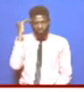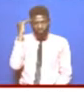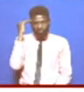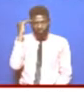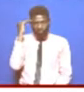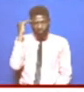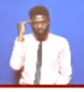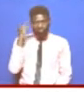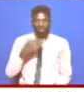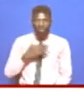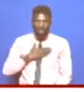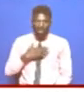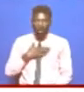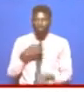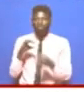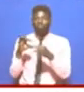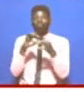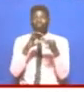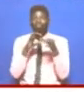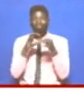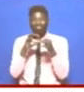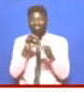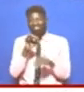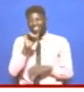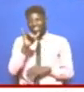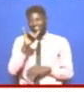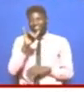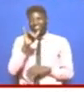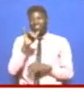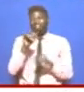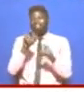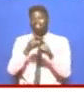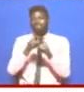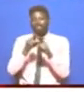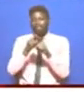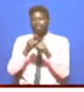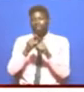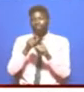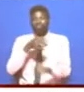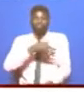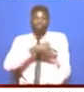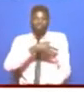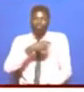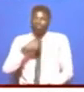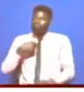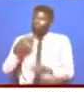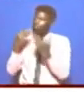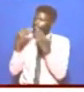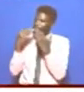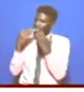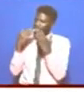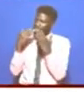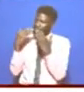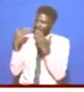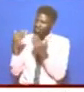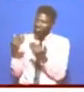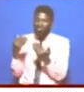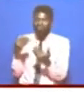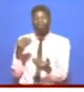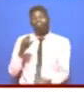umoja wetu ndiyo nguvu. Umoja wetu ndiyo nguvu. Na kushukuru DG wa